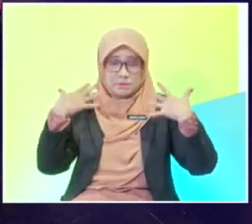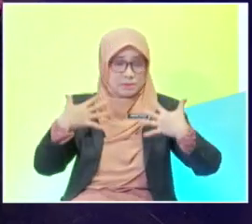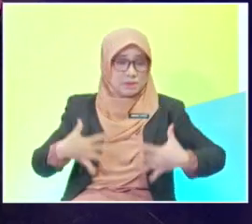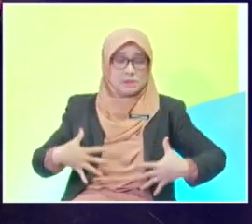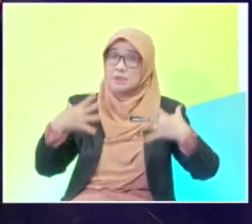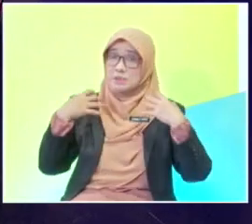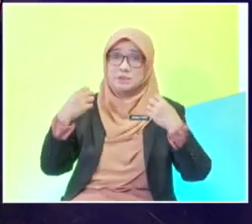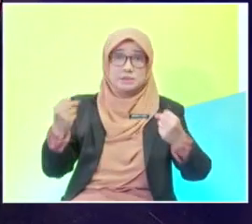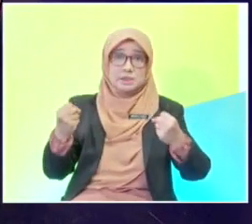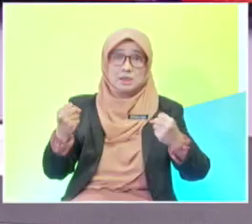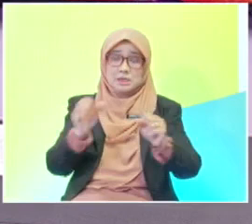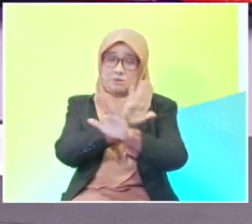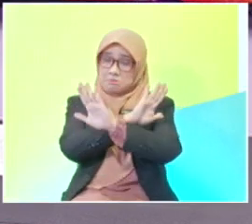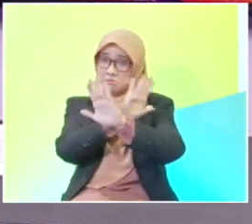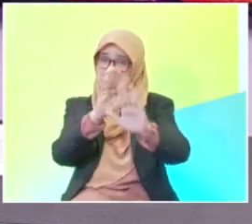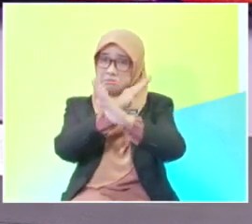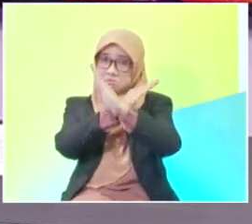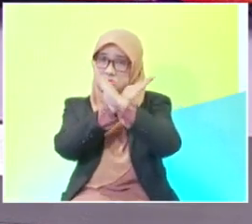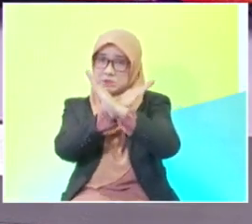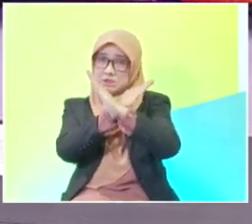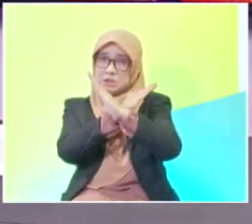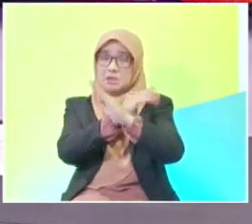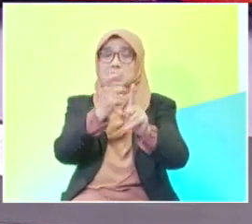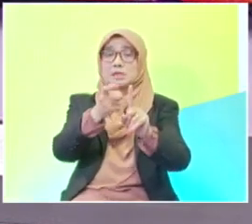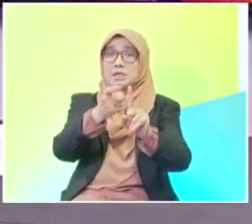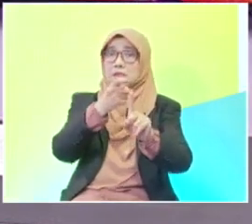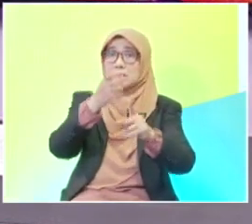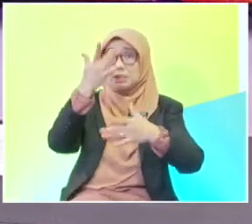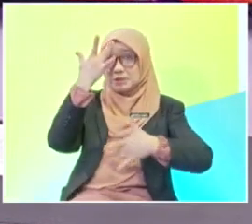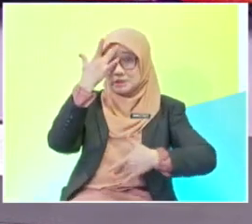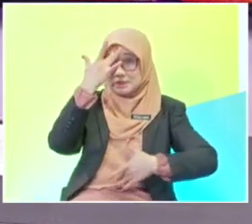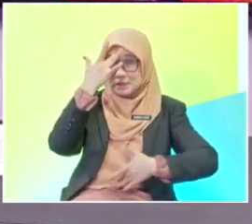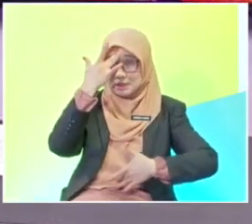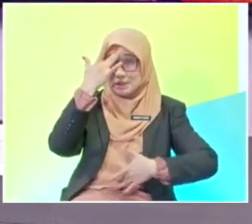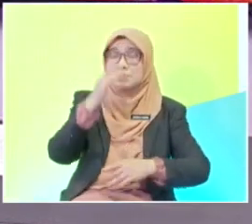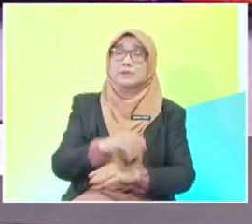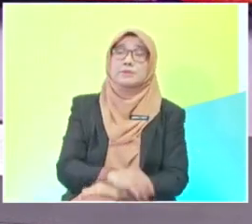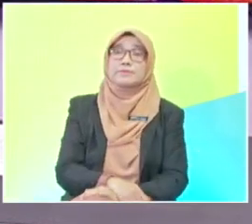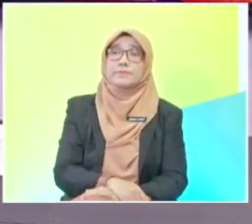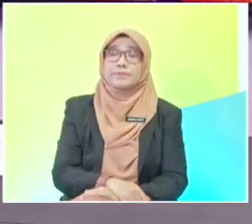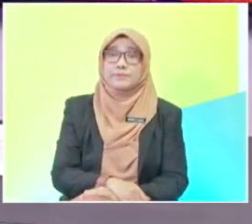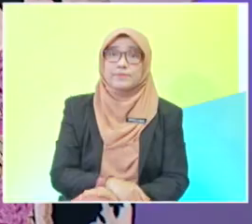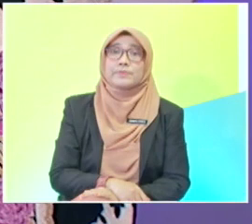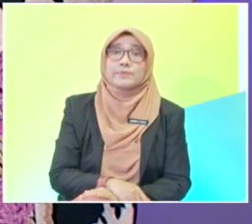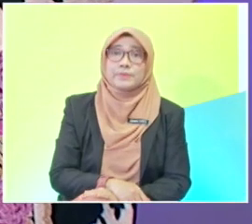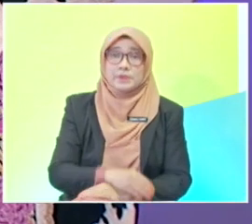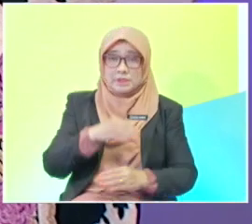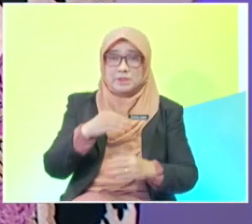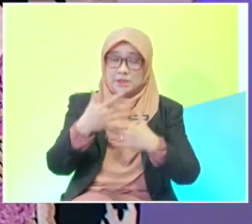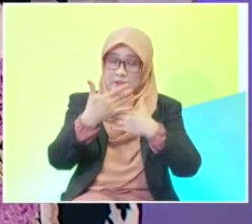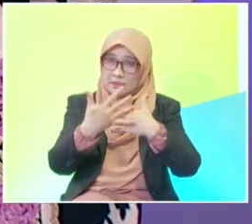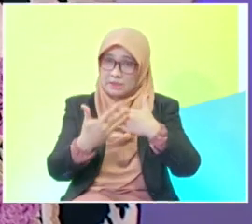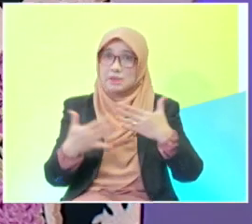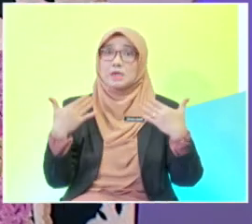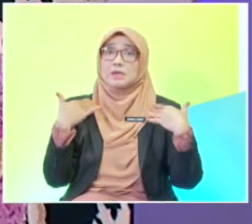Baik, inilah barisan pertahanan kedua cikgu Ya, dalam darah, saluran darah kita. Ya, dalam saluran darah kita ada darah merah dengan darah putih. Putih. Jadi sel